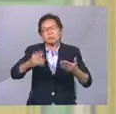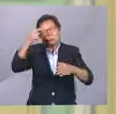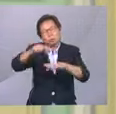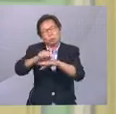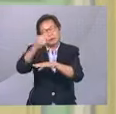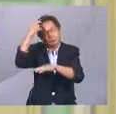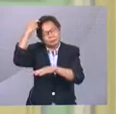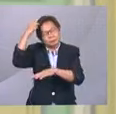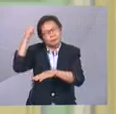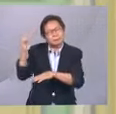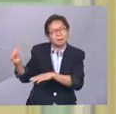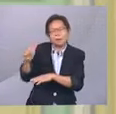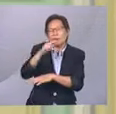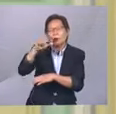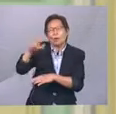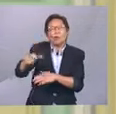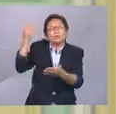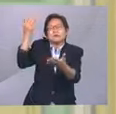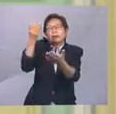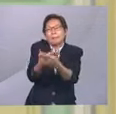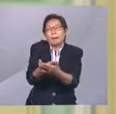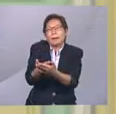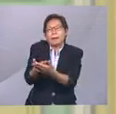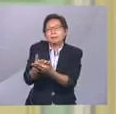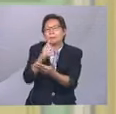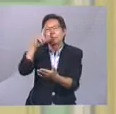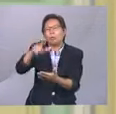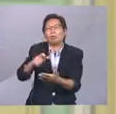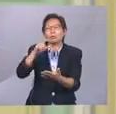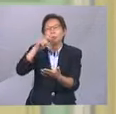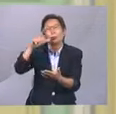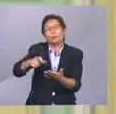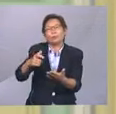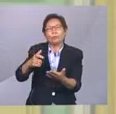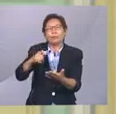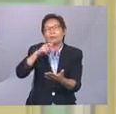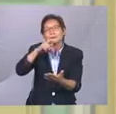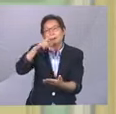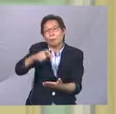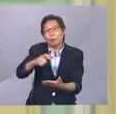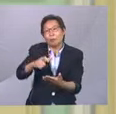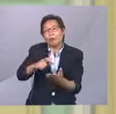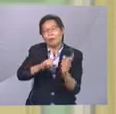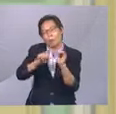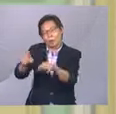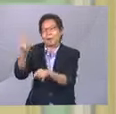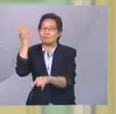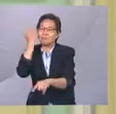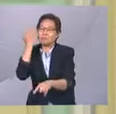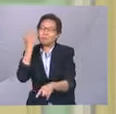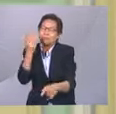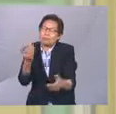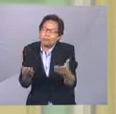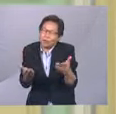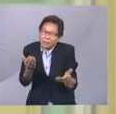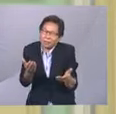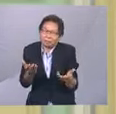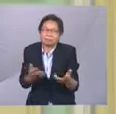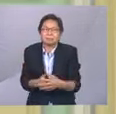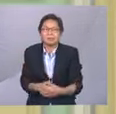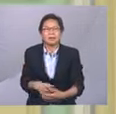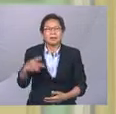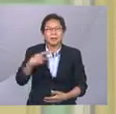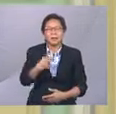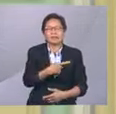ya mungkin tak perlu sampai ke tak bawa ke mahkamah dan sebagainya jadi kita berikan